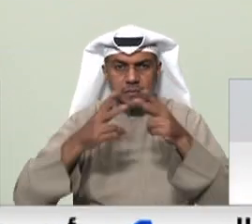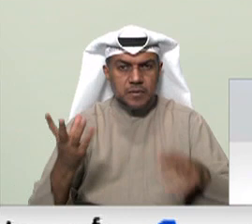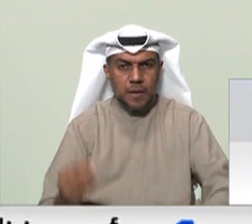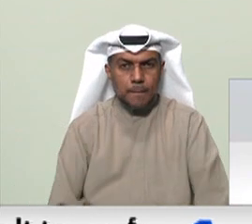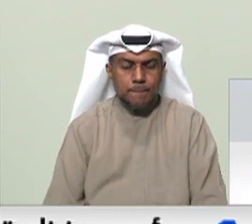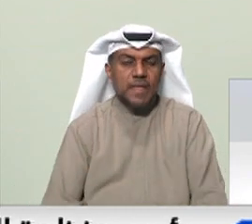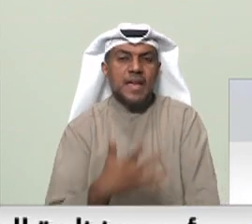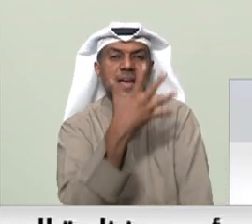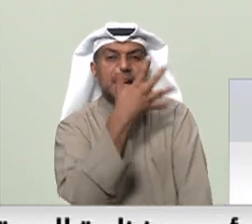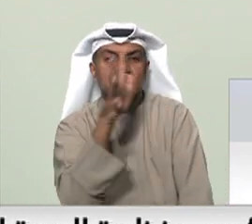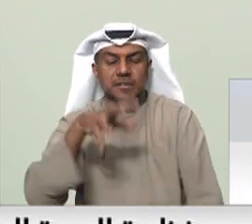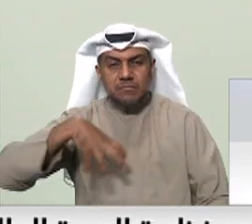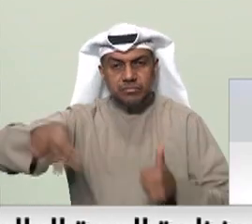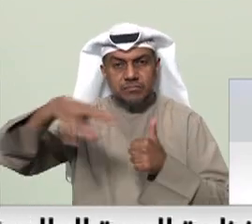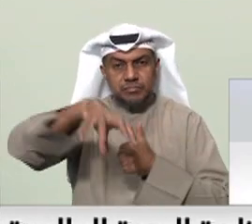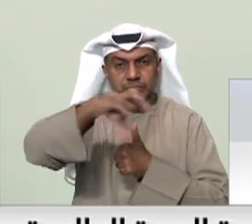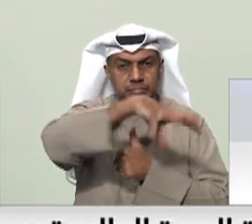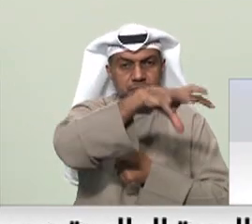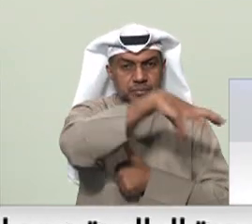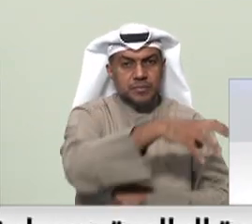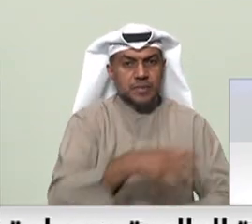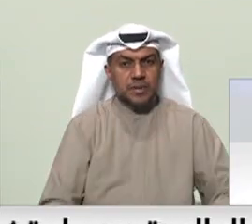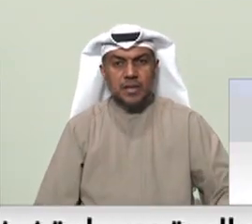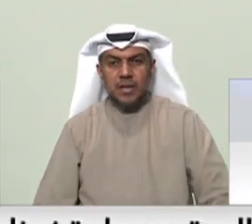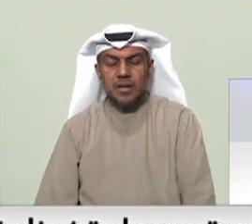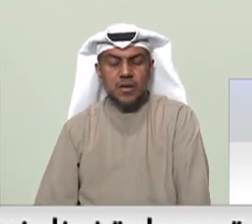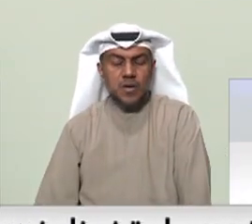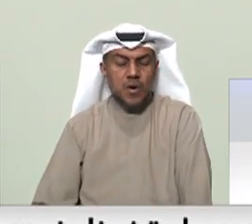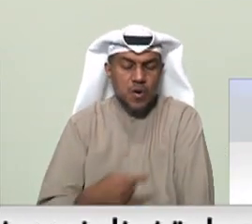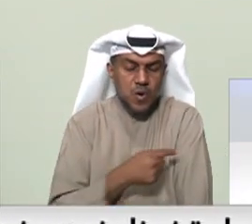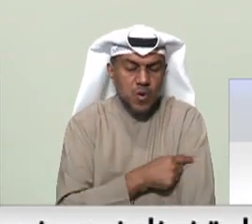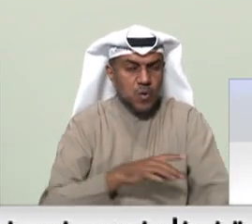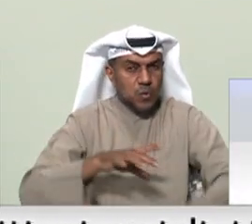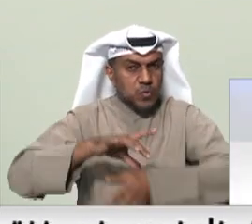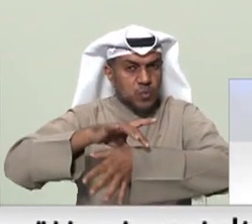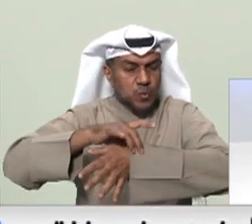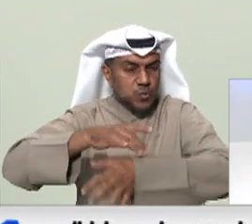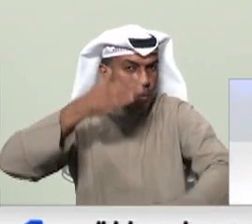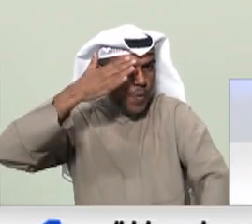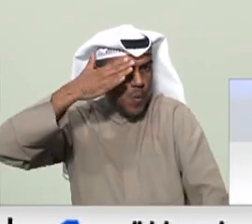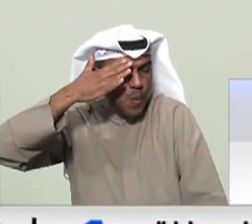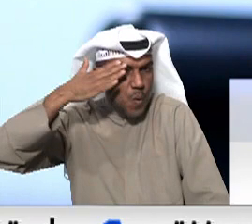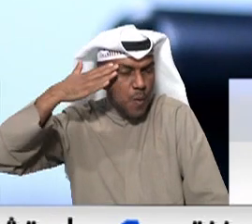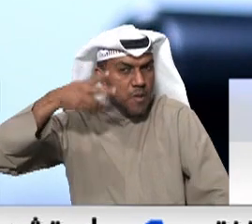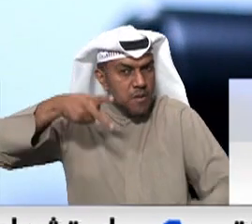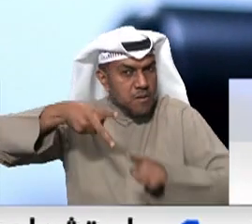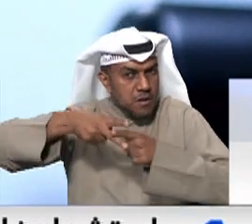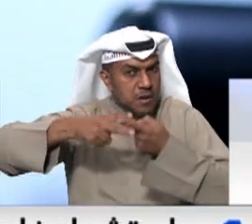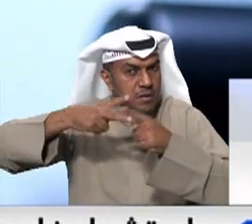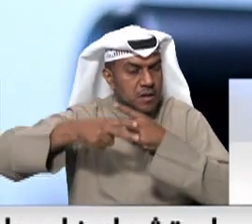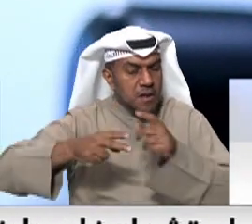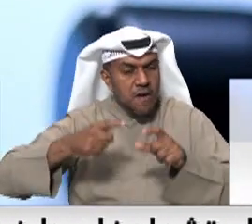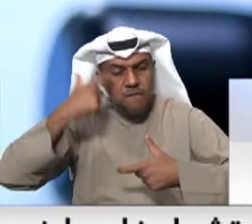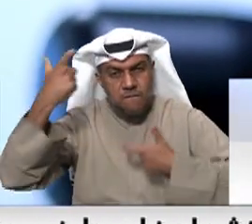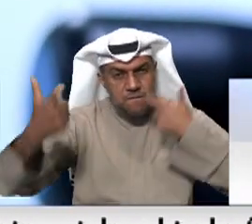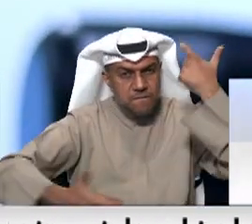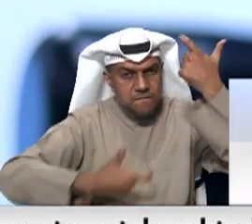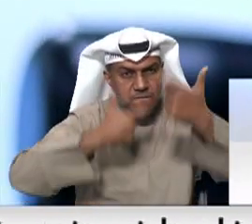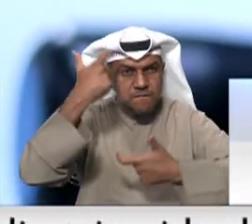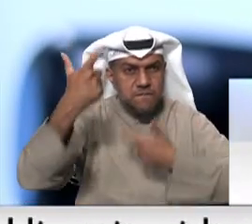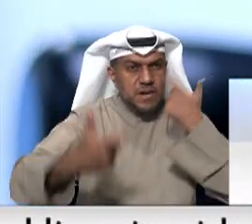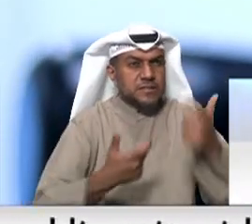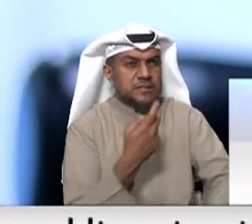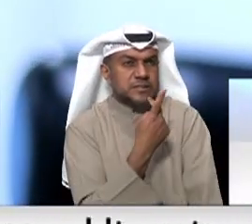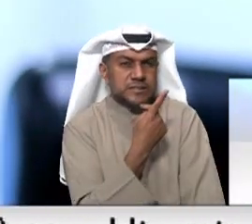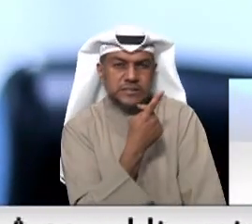عيادة، منها عيادات أطباء واستشاريين، عيادات للفنيين والفحوصات